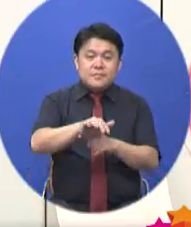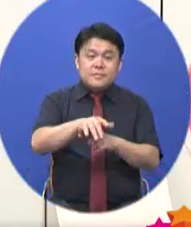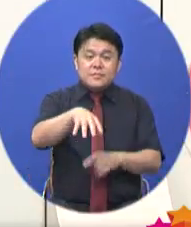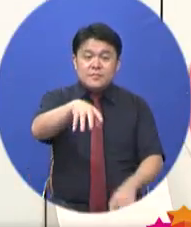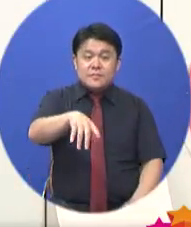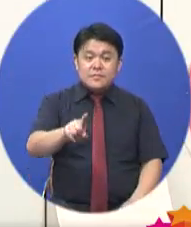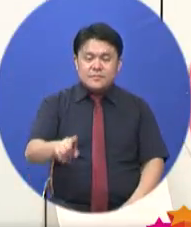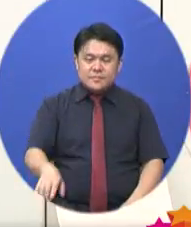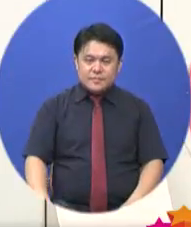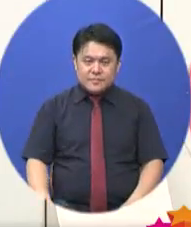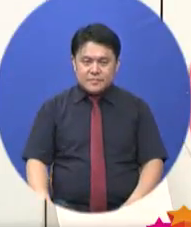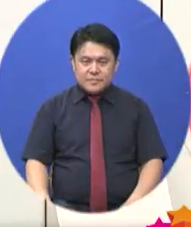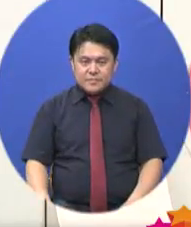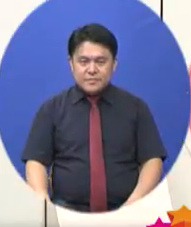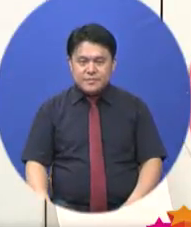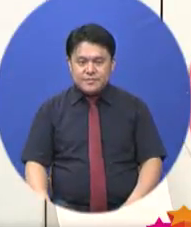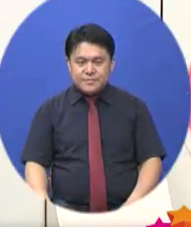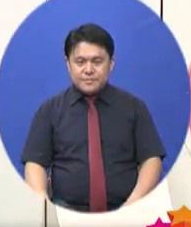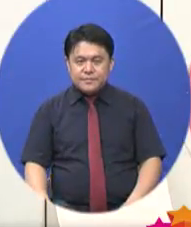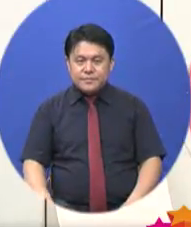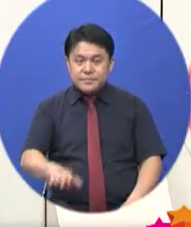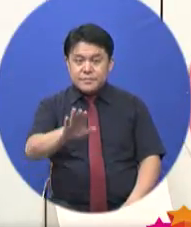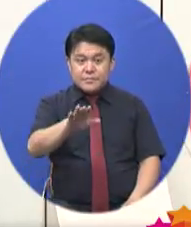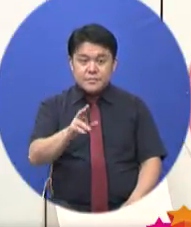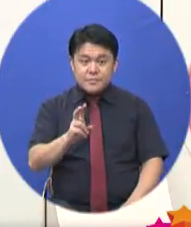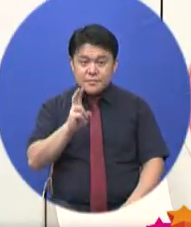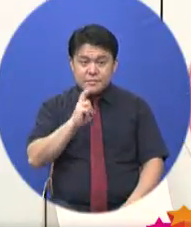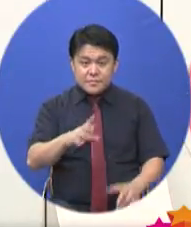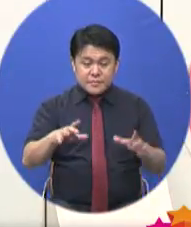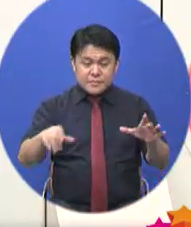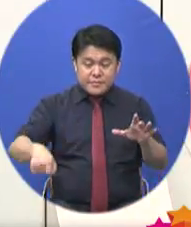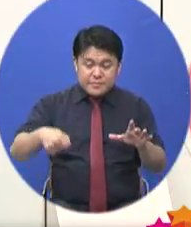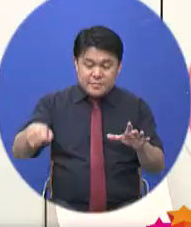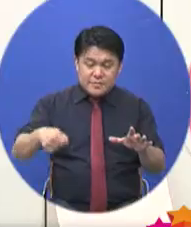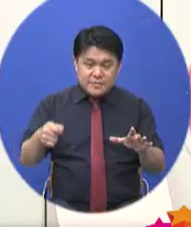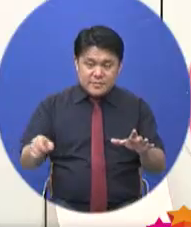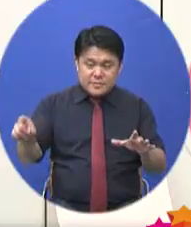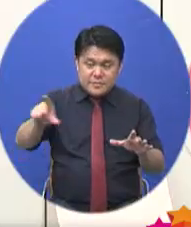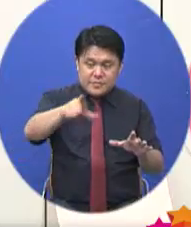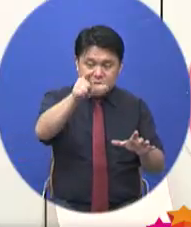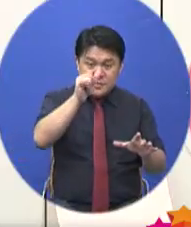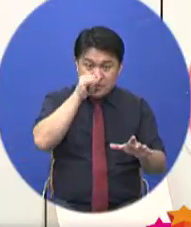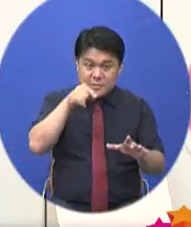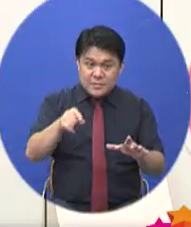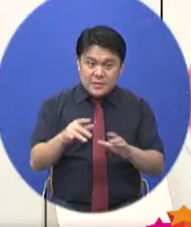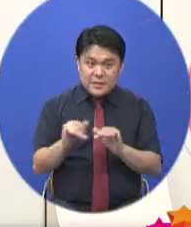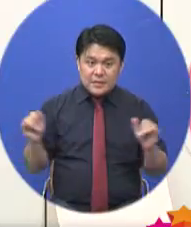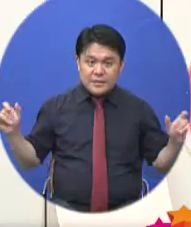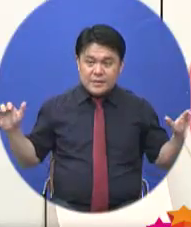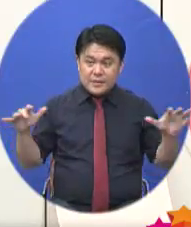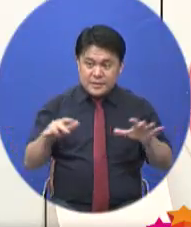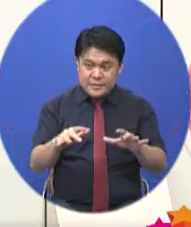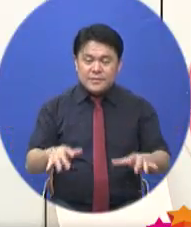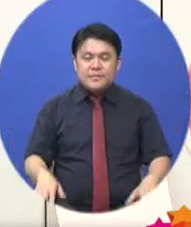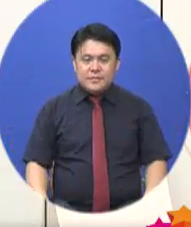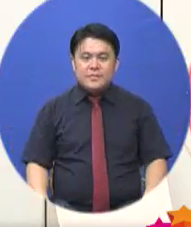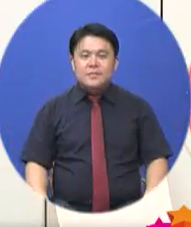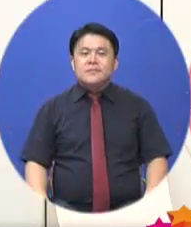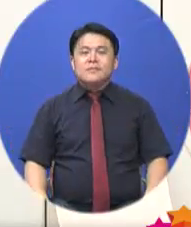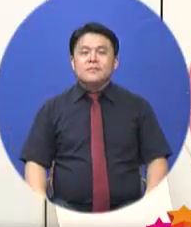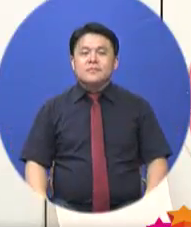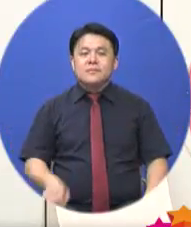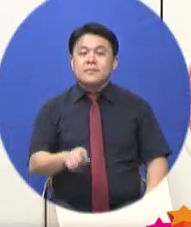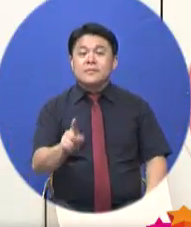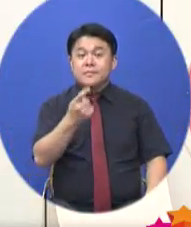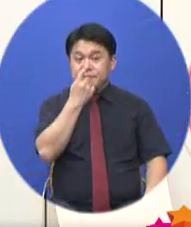시골에서도요. 이제 그 전축 저 유성기 네. 있는 집이 있지 않습니까? 예, 예, 예. 그럼 이제 사람들이 쭉 모여들죠. 네.